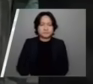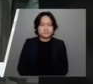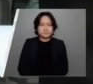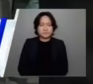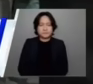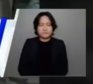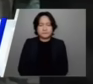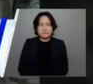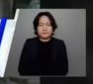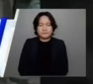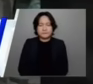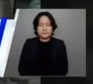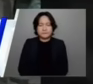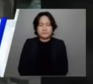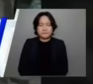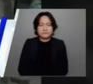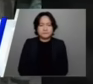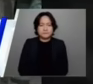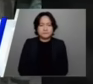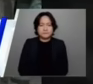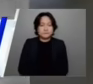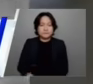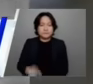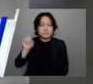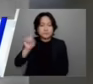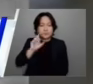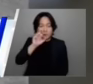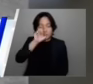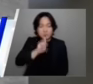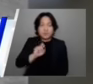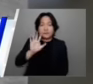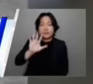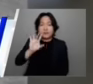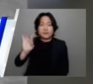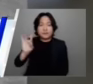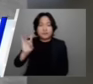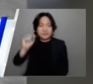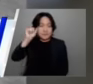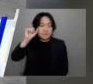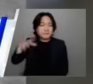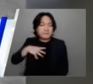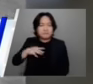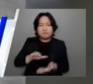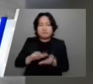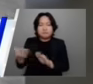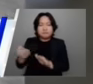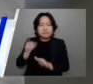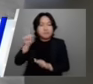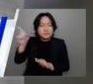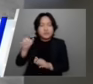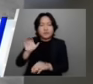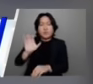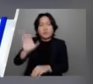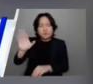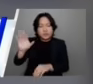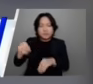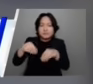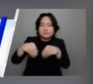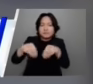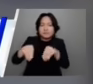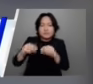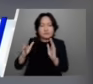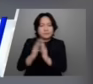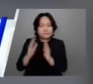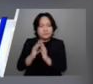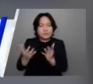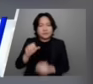namang buhay nang matagpuan ang 58-anyos na lalaki sa loob ng kanyang karinderya sa Barangay Bukay Pait sa Tantangan, South Cotabato. Dating